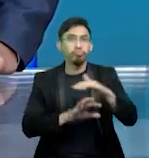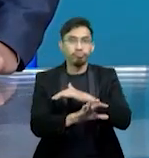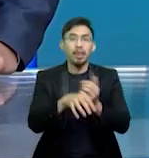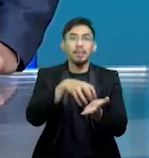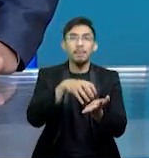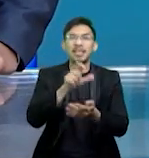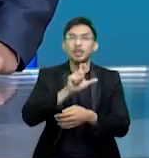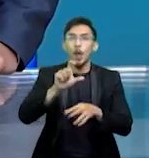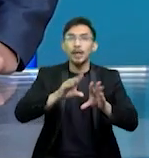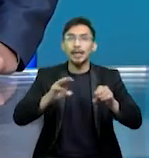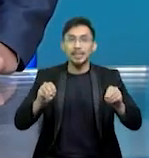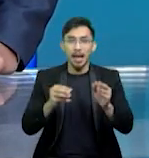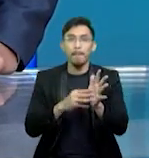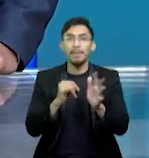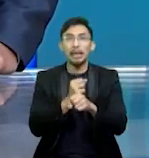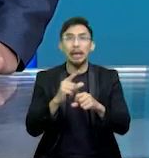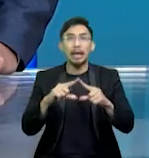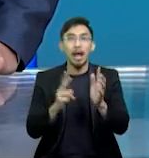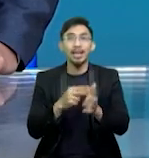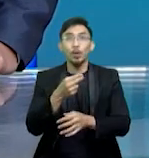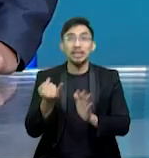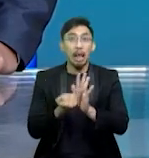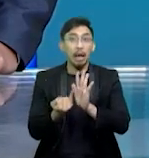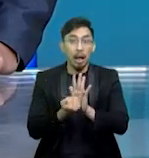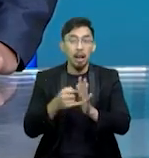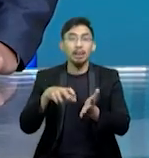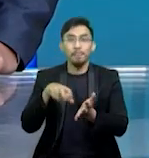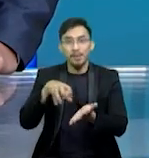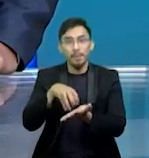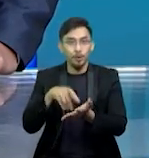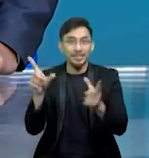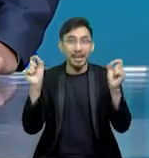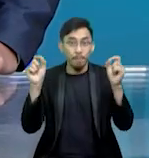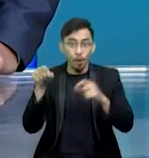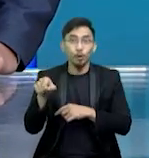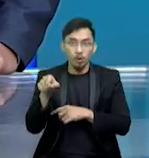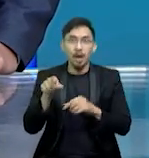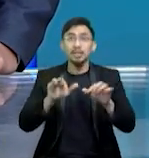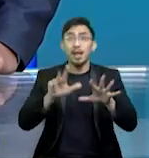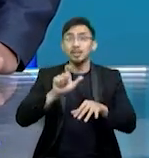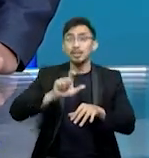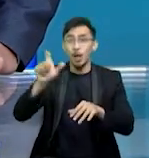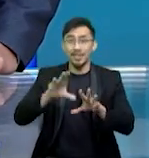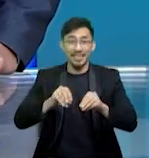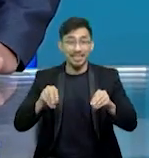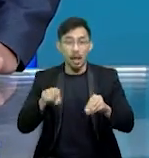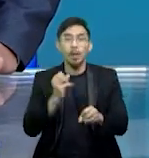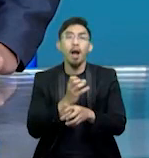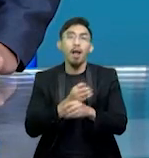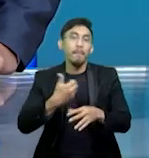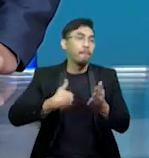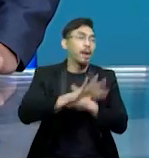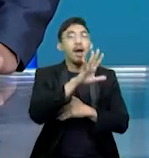pekerja migran Indonesia ilegal di Cirebon Jawa Barat 9 calon pekerja ini migran gagal diberangkatkan ke